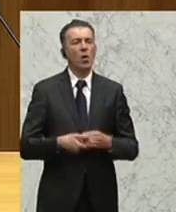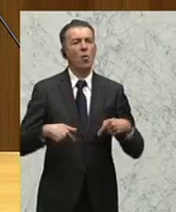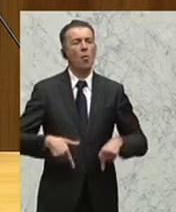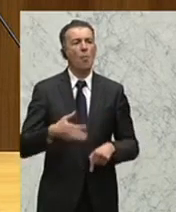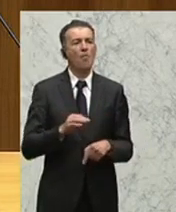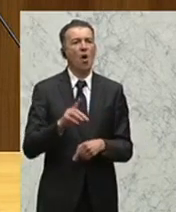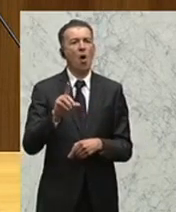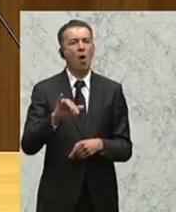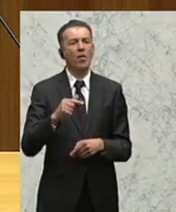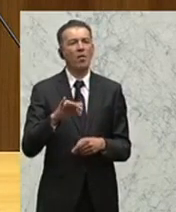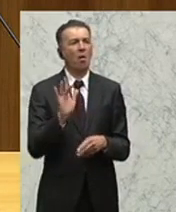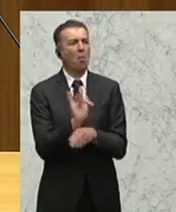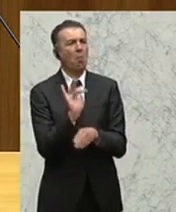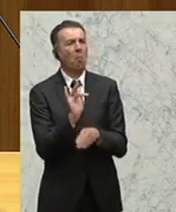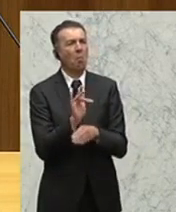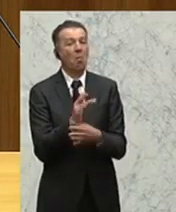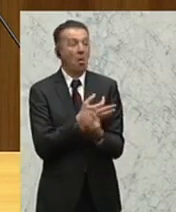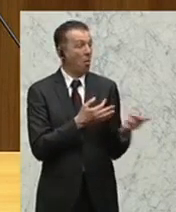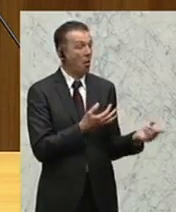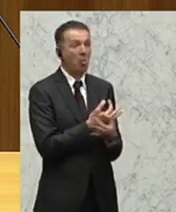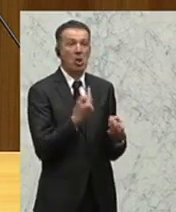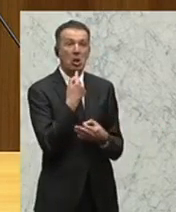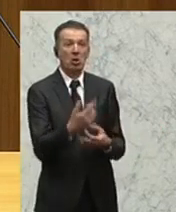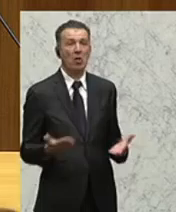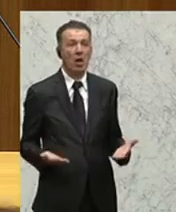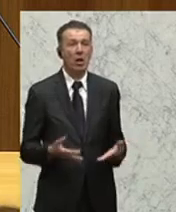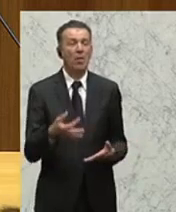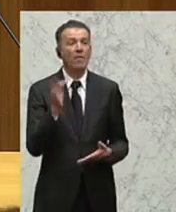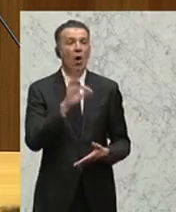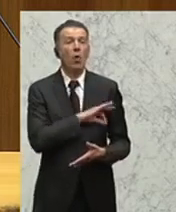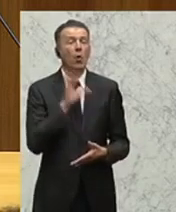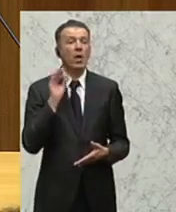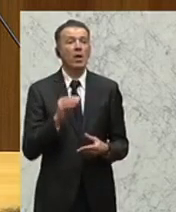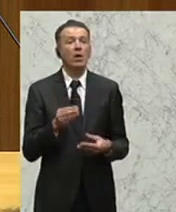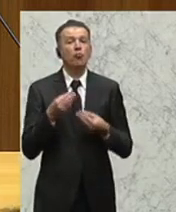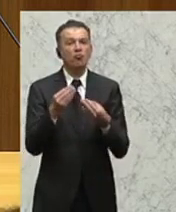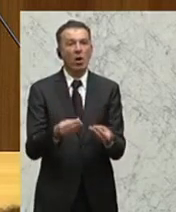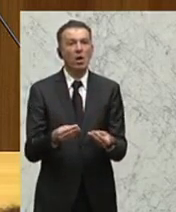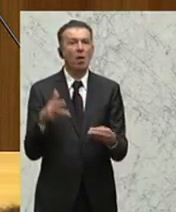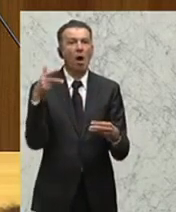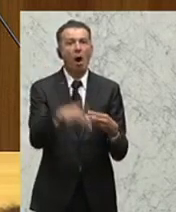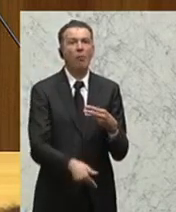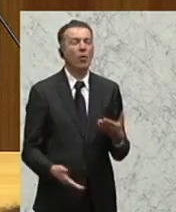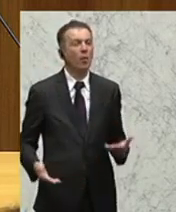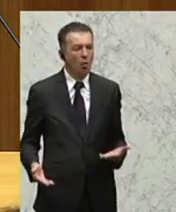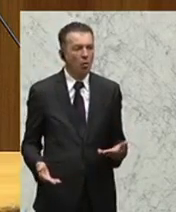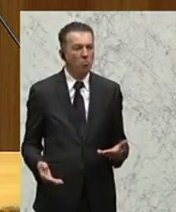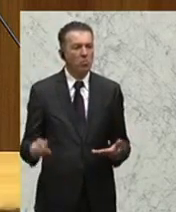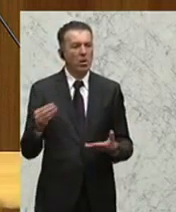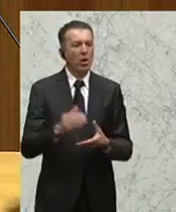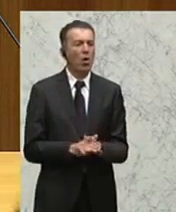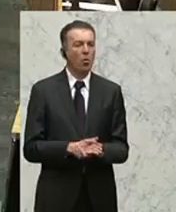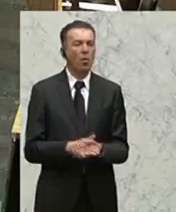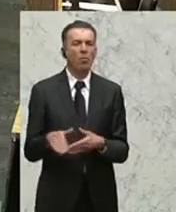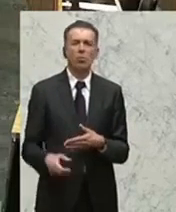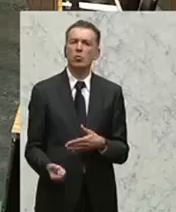ihren Antrag kritisiert hat, keine Wortmeldung gespendet hat, aber die Frau Kollegin Schenk unterbrochen hat. Und ich glaube,